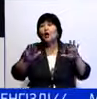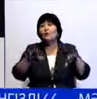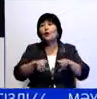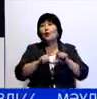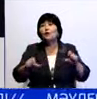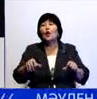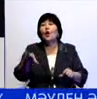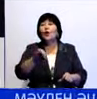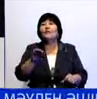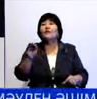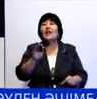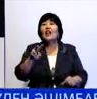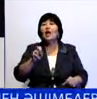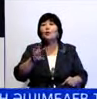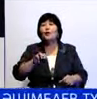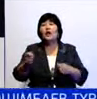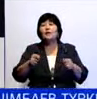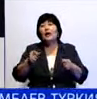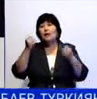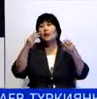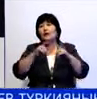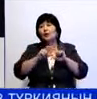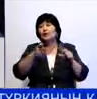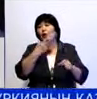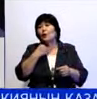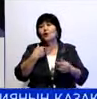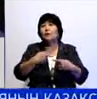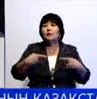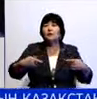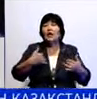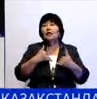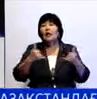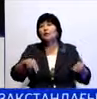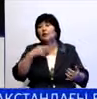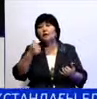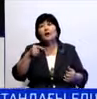мен облыстық филармонияны басқарып, мәдениет ордаларының көркемдік тұрғыда дамуына мән берді.